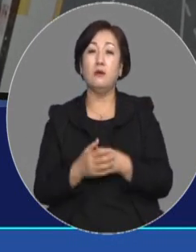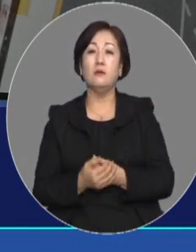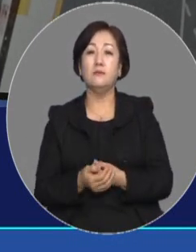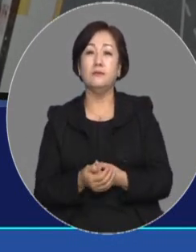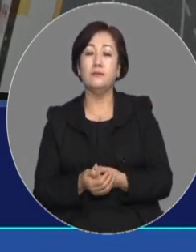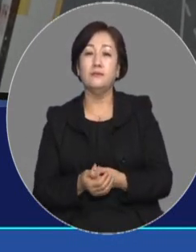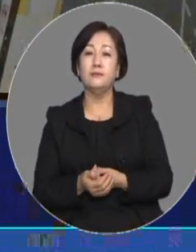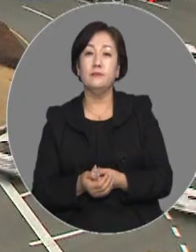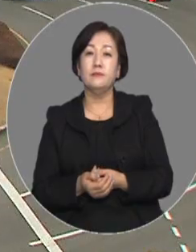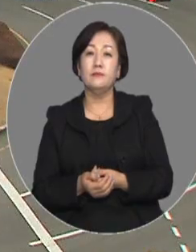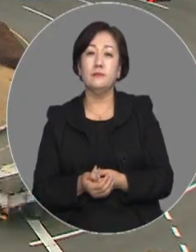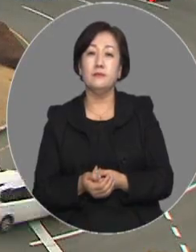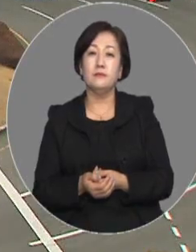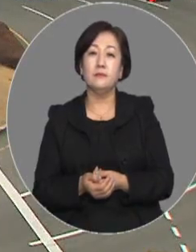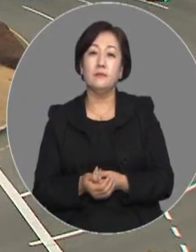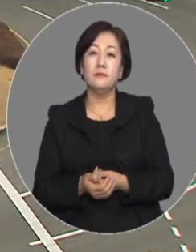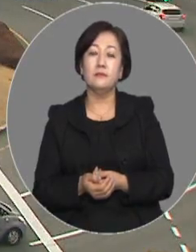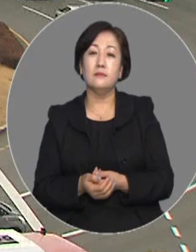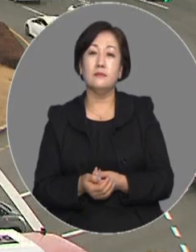보도입니다.